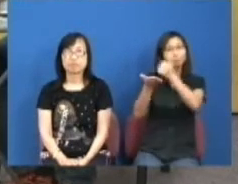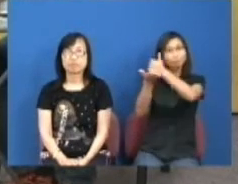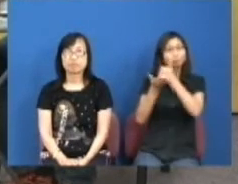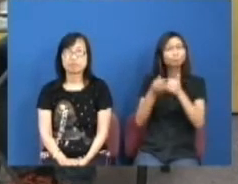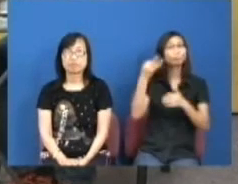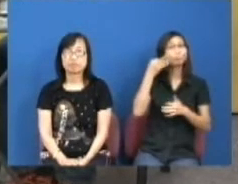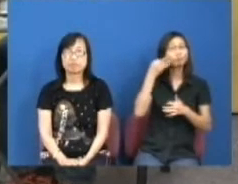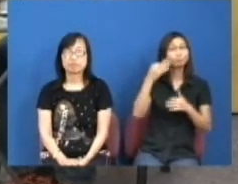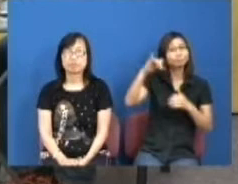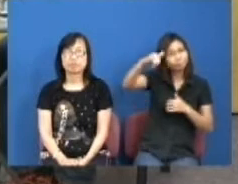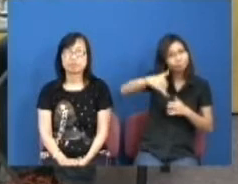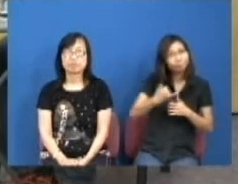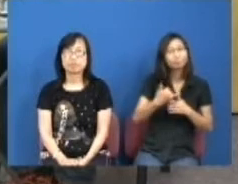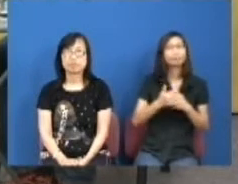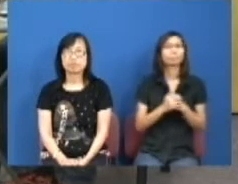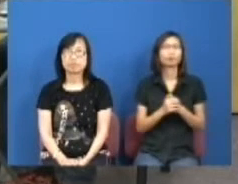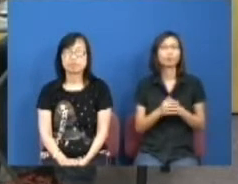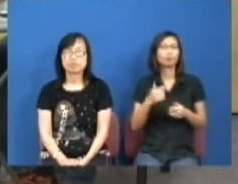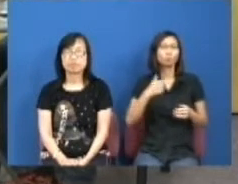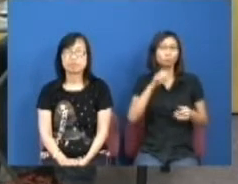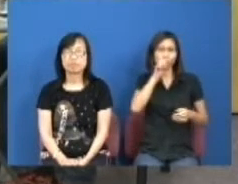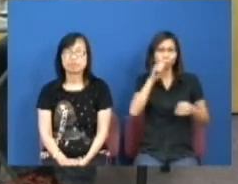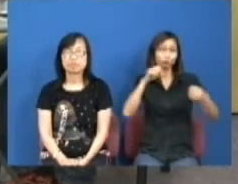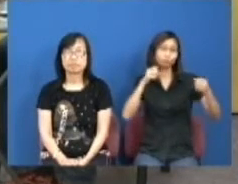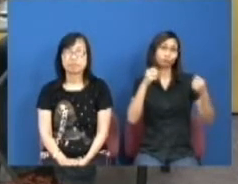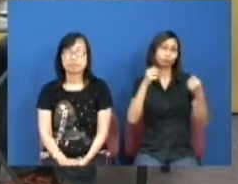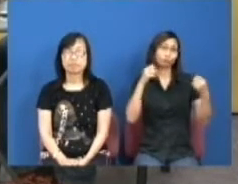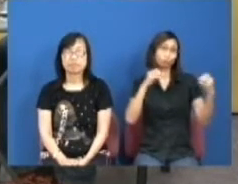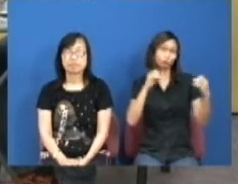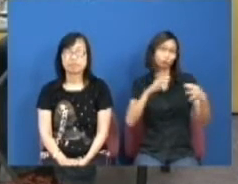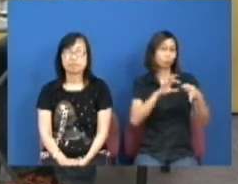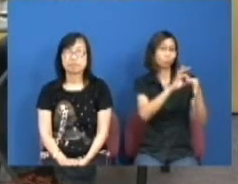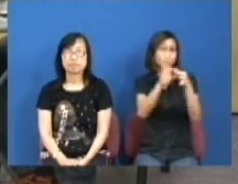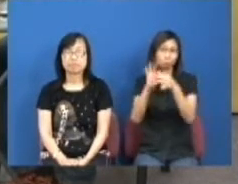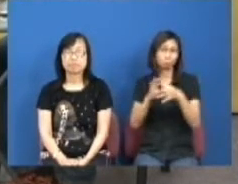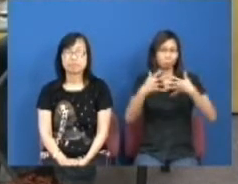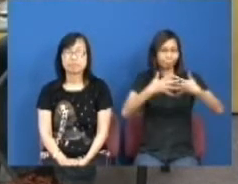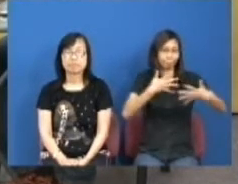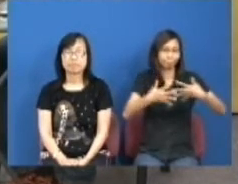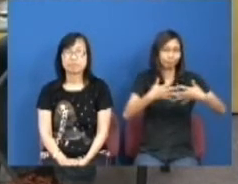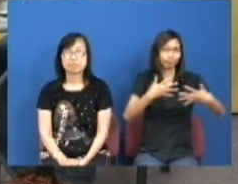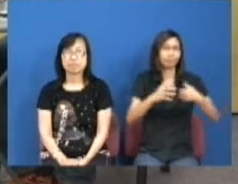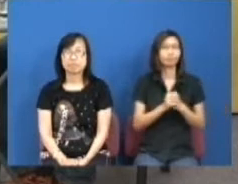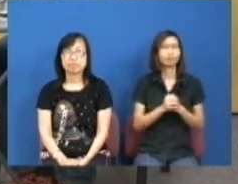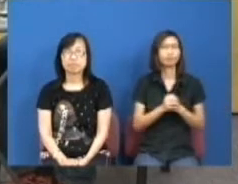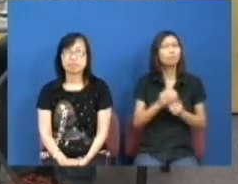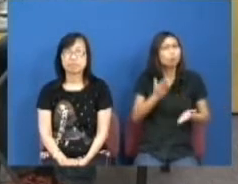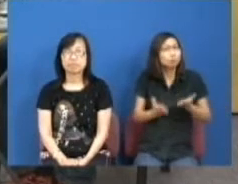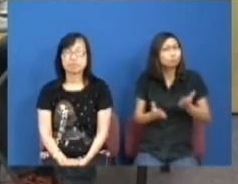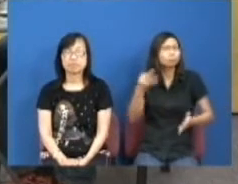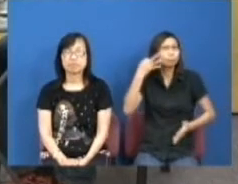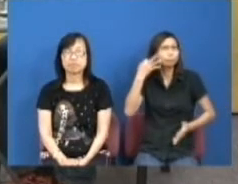就住一啲我哋好關心嘅議題，又或者其實嘉賓好擅長嘅一啲即係議題